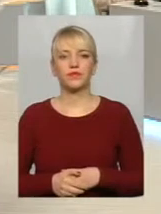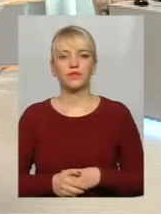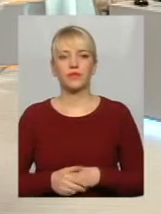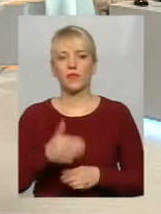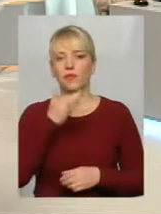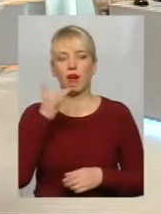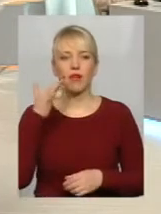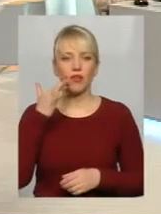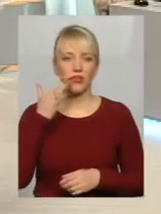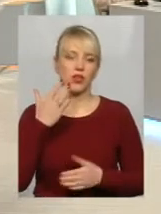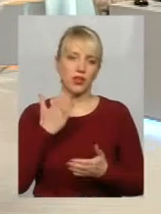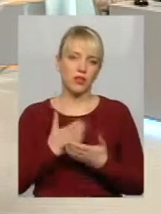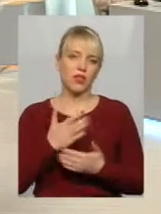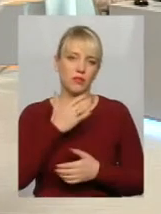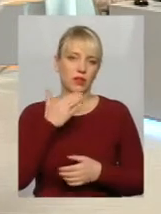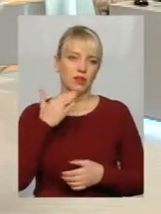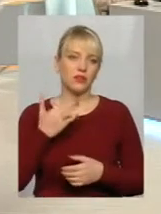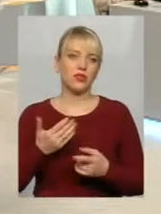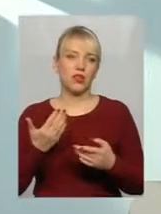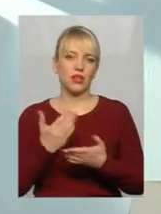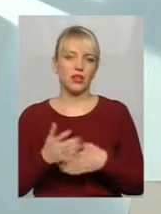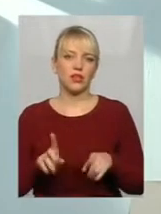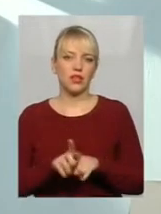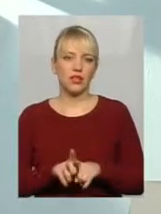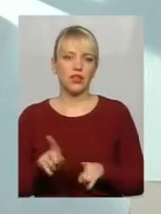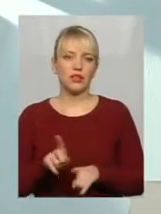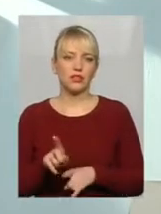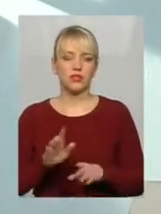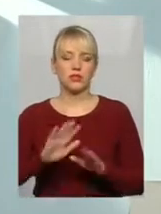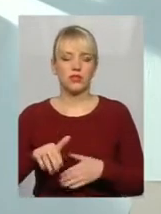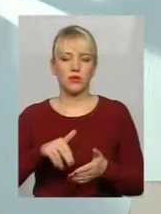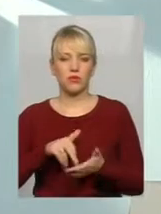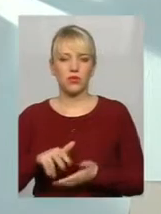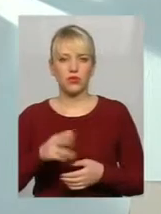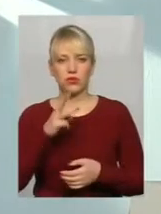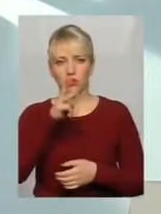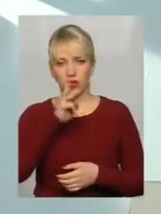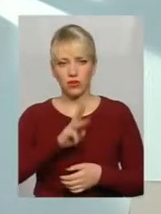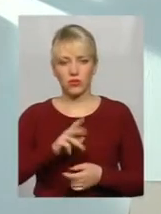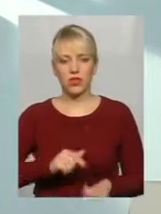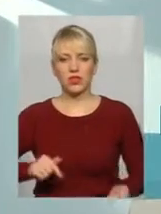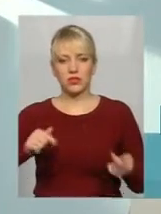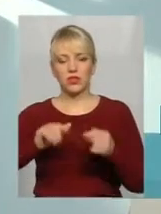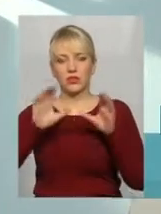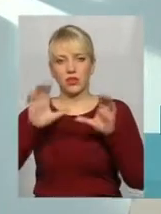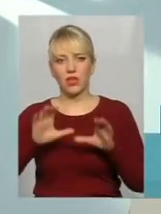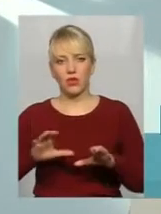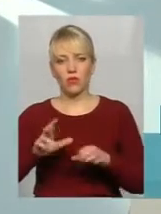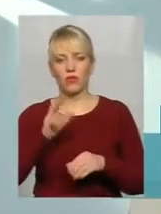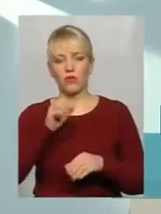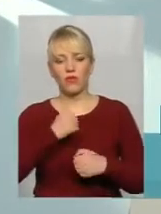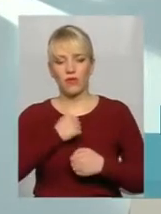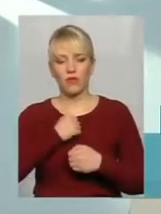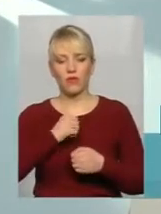так, є таких фактів, так. Да. Є такі, що після проходження, скажімо, 3 місяців, згідно закону про військовий обов'язок,